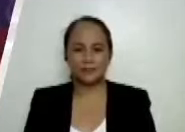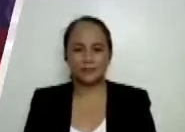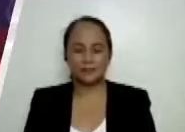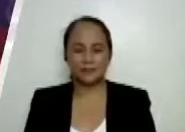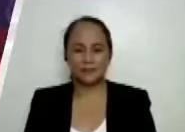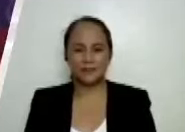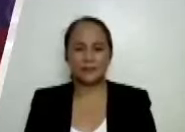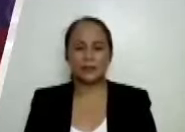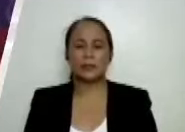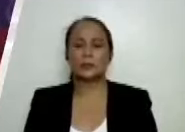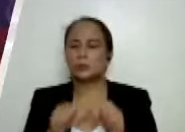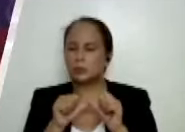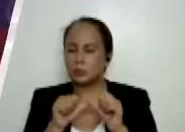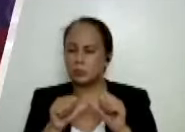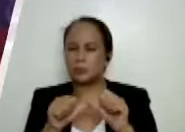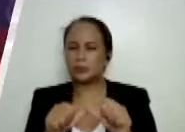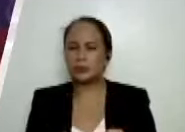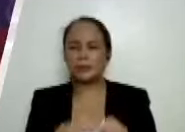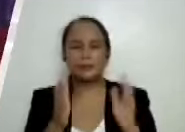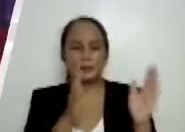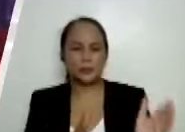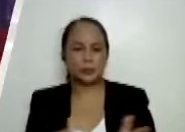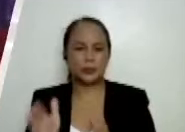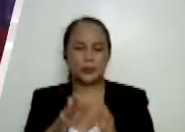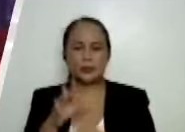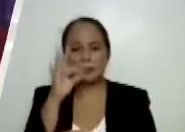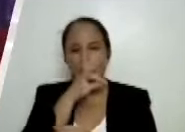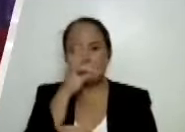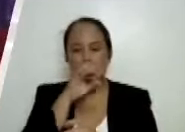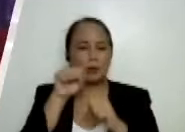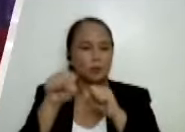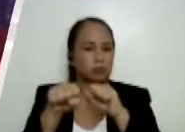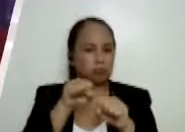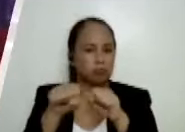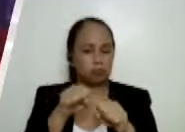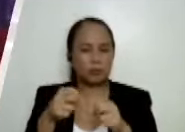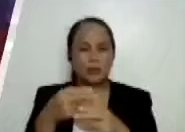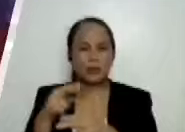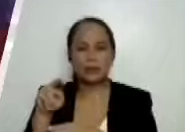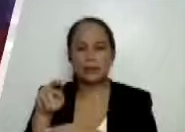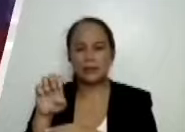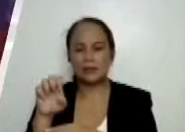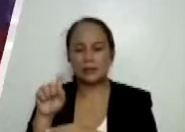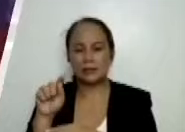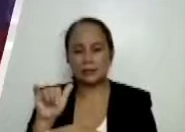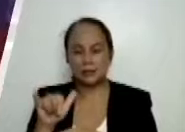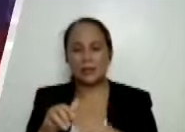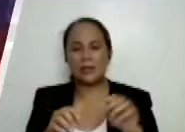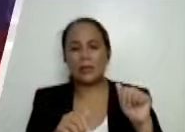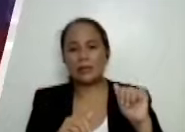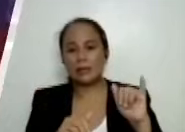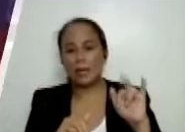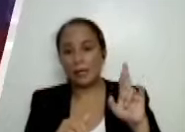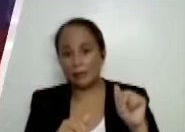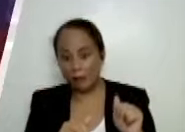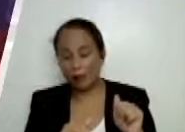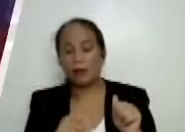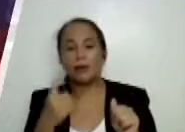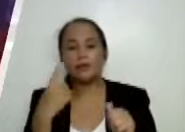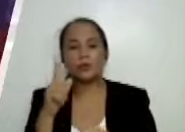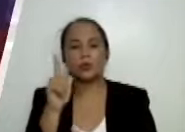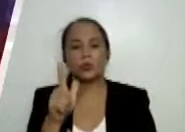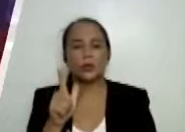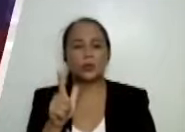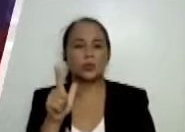Tuloy-tuloy na ang paghahanda ng Pinoy boxers na sina Nesty Peteso at Ira Villegas para sa